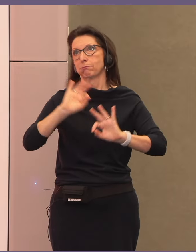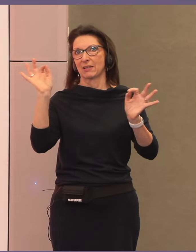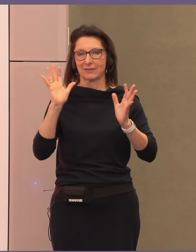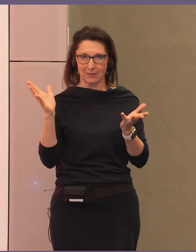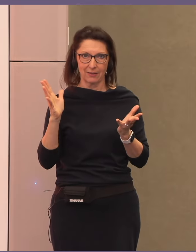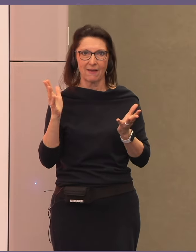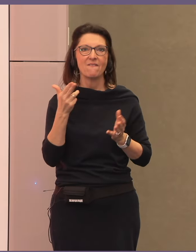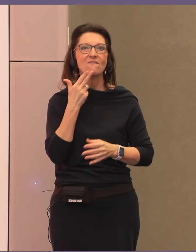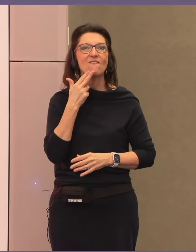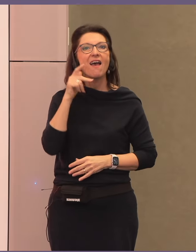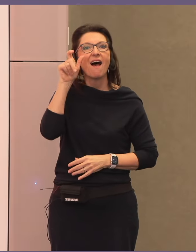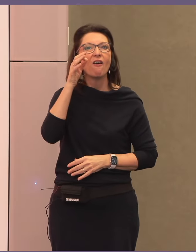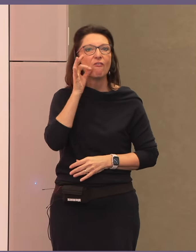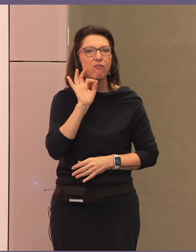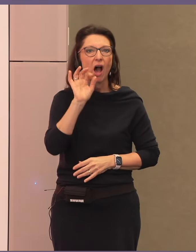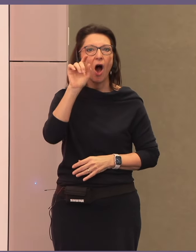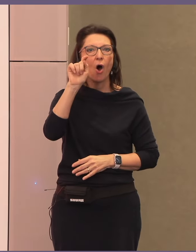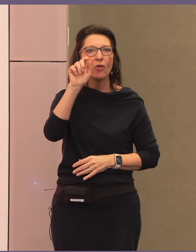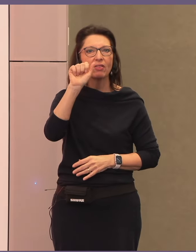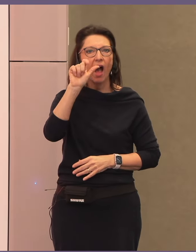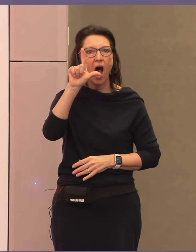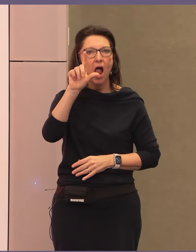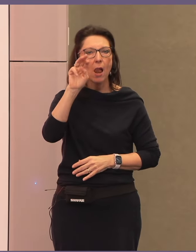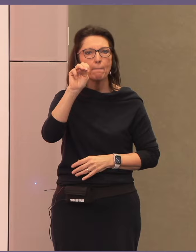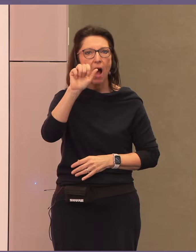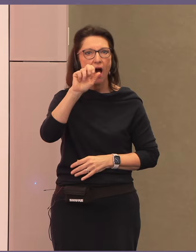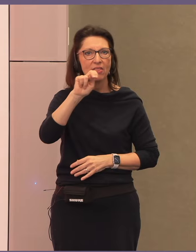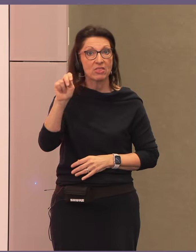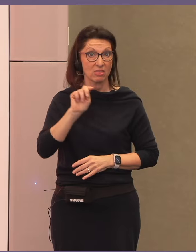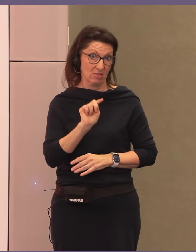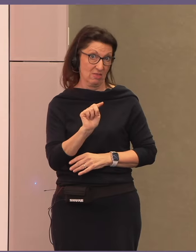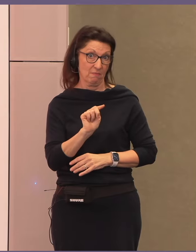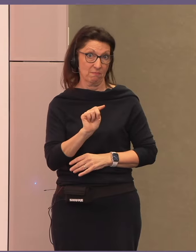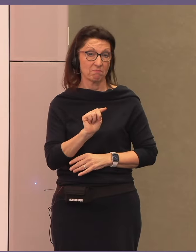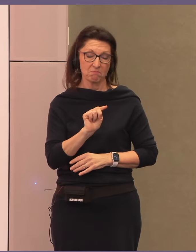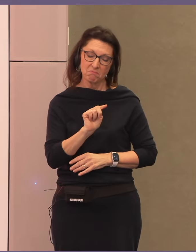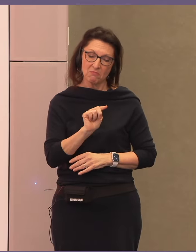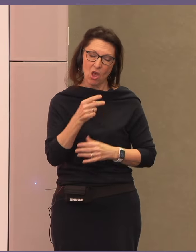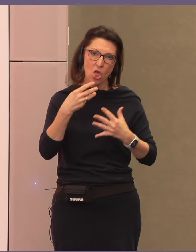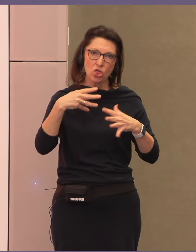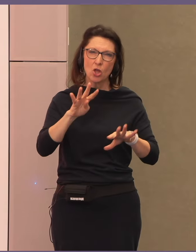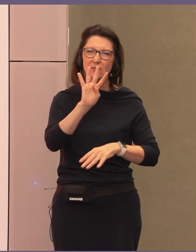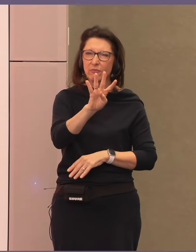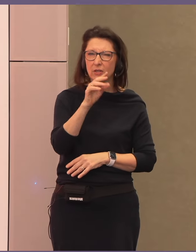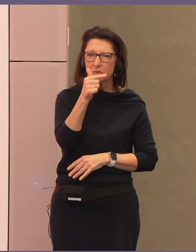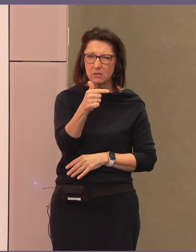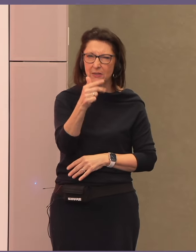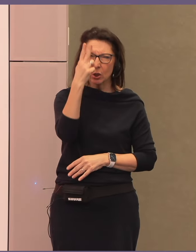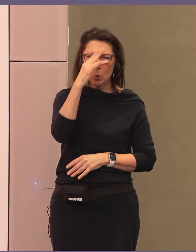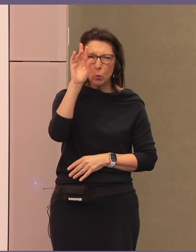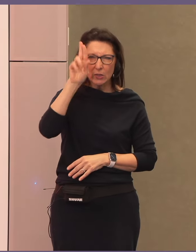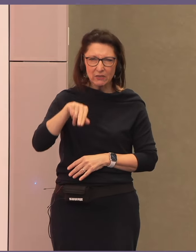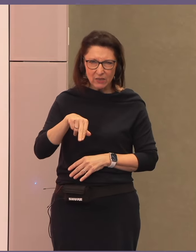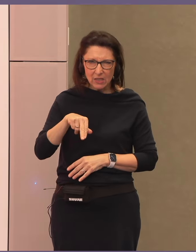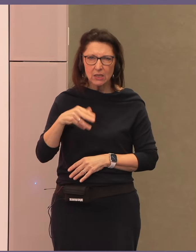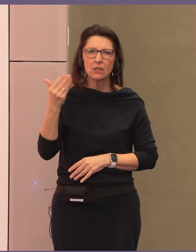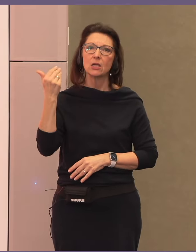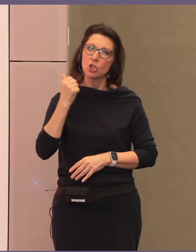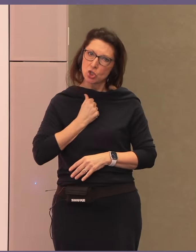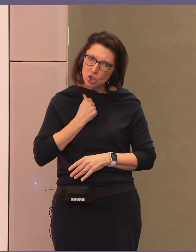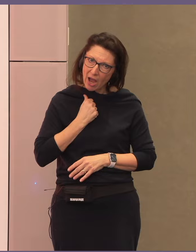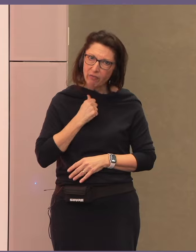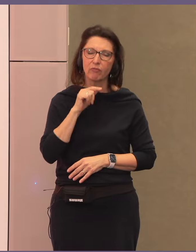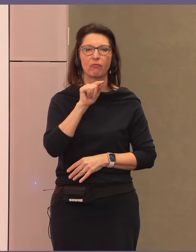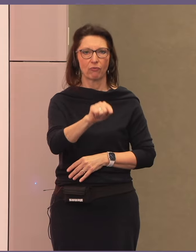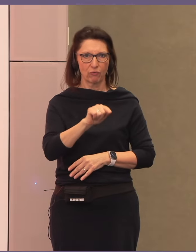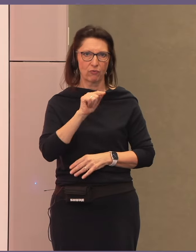war Marianne Thalmann. Sie arbeitete, oder sie hatte 1924 an der Universität Wien sich habilitieren können und